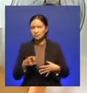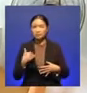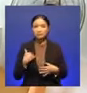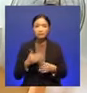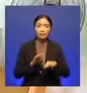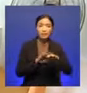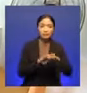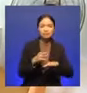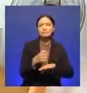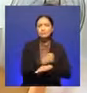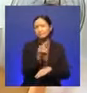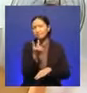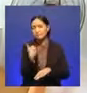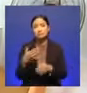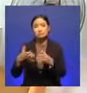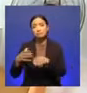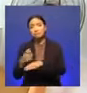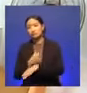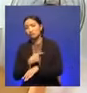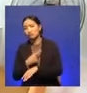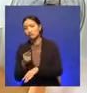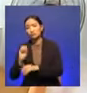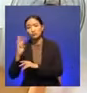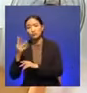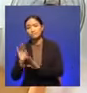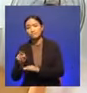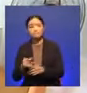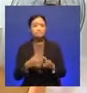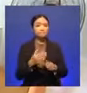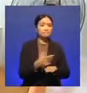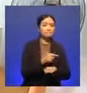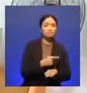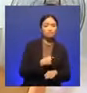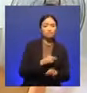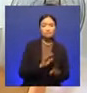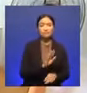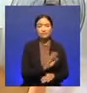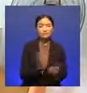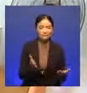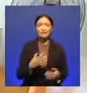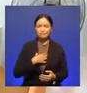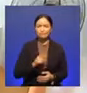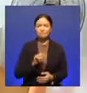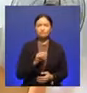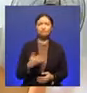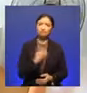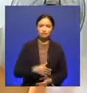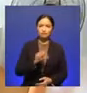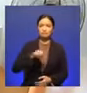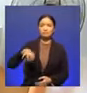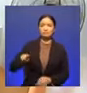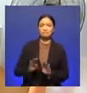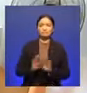จะแตะในเรื่องการเมืองหน่อยๆบางพรรคการเมืองอาจจะชอบสวัสดิการแบบนี้อีกพรรคการเมืองอาจจะชอบอีกแบบนึงอยากให้สสอาจจะต้